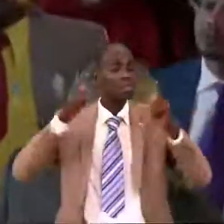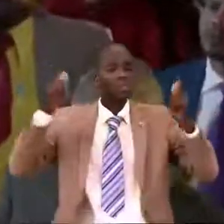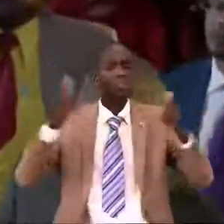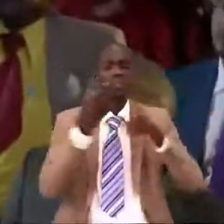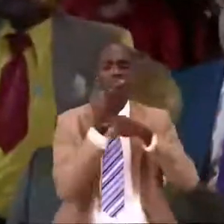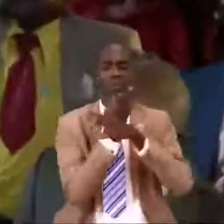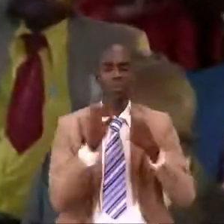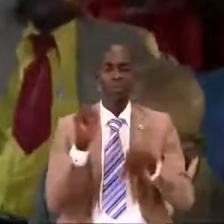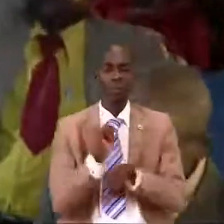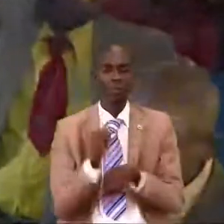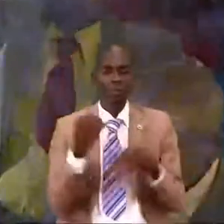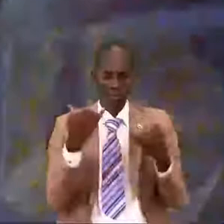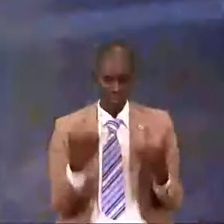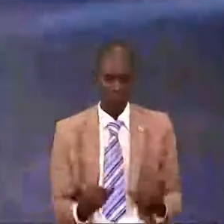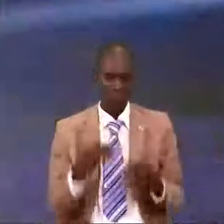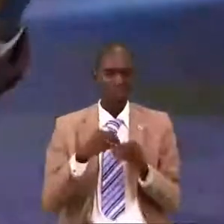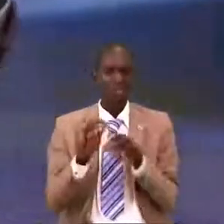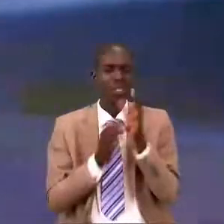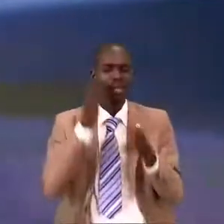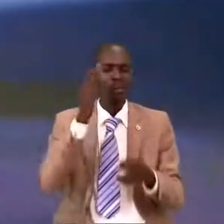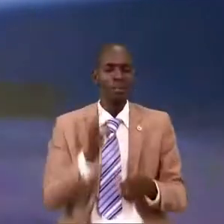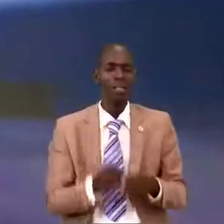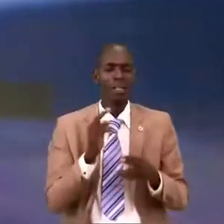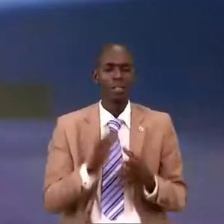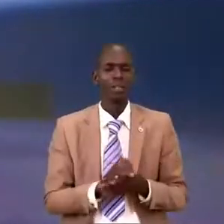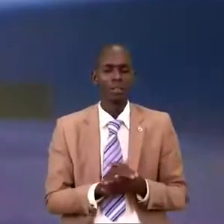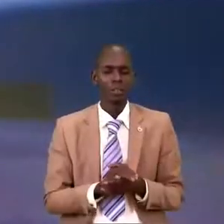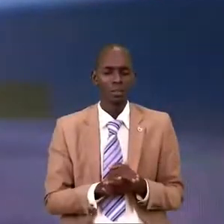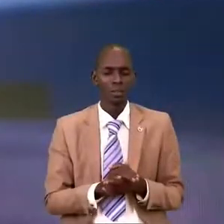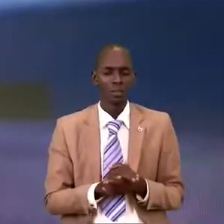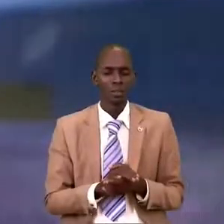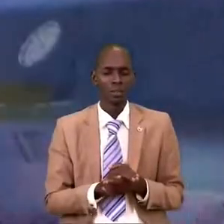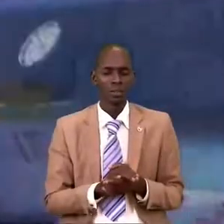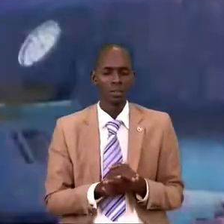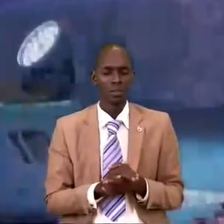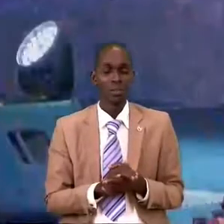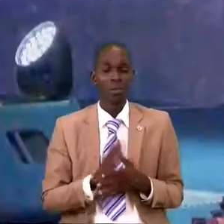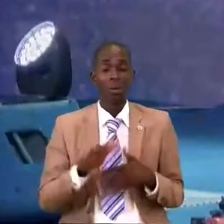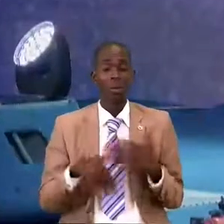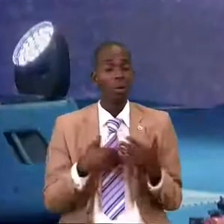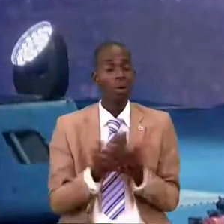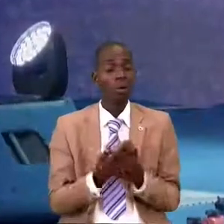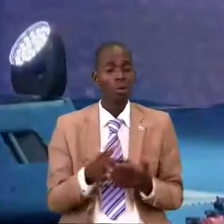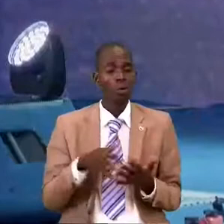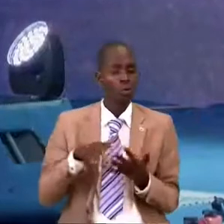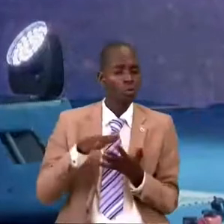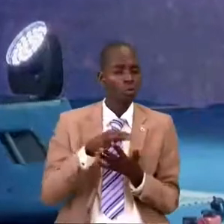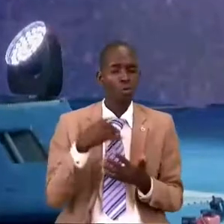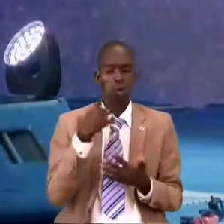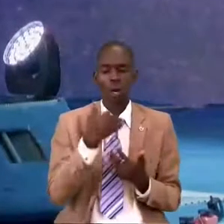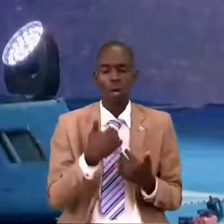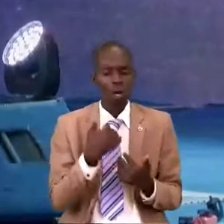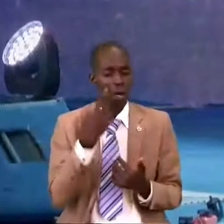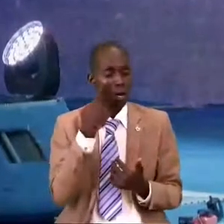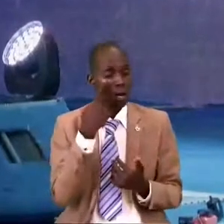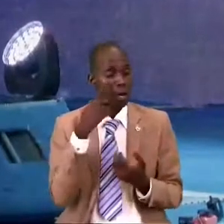Tous ceux qui ont des problèmes de vue, Les yeux sont faibles, les yeux sont aveugles.